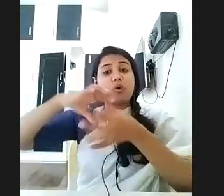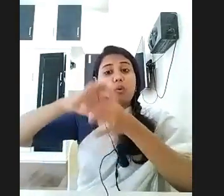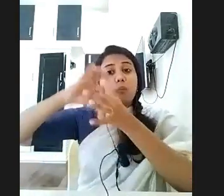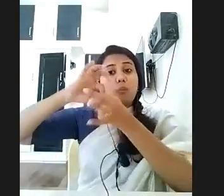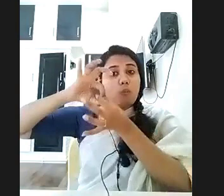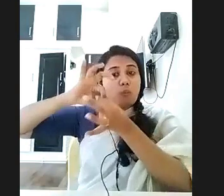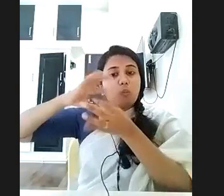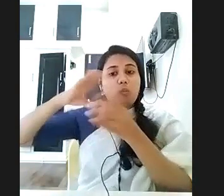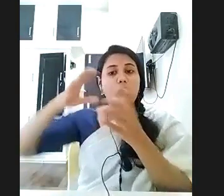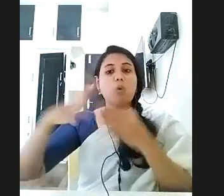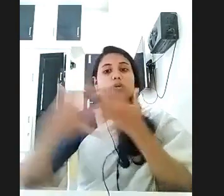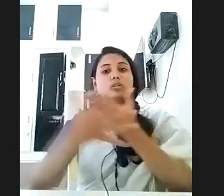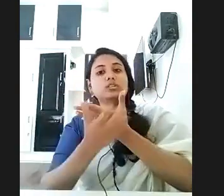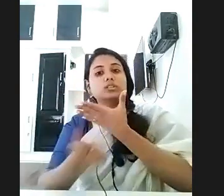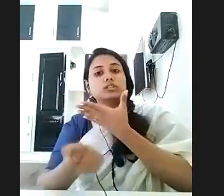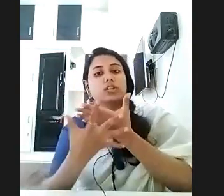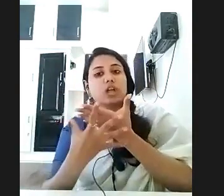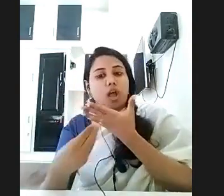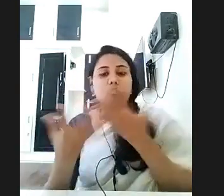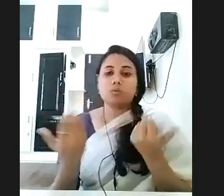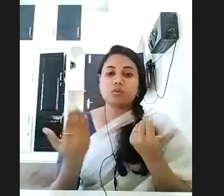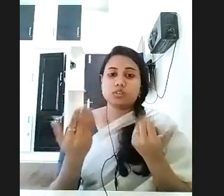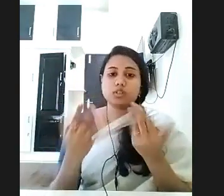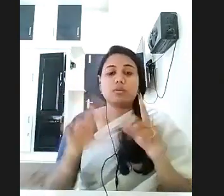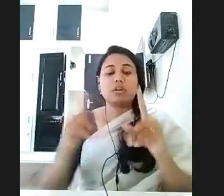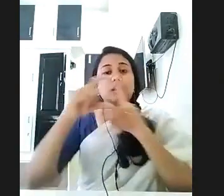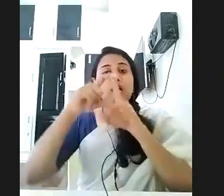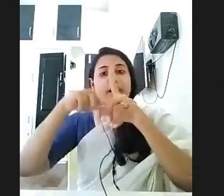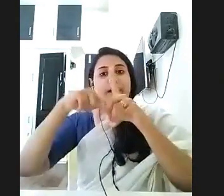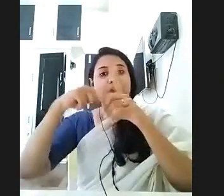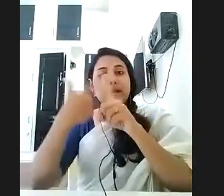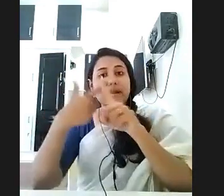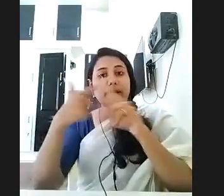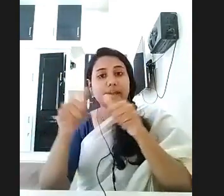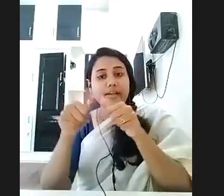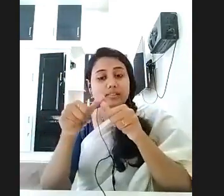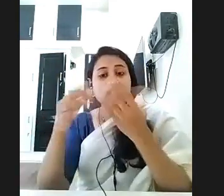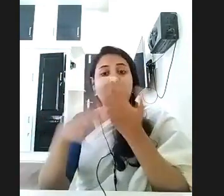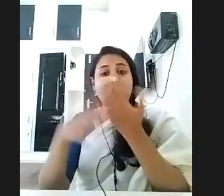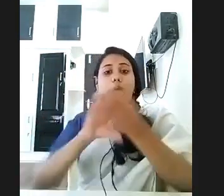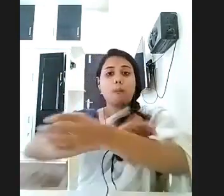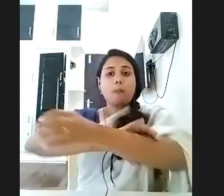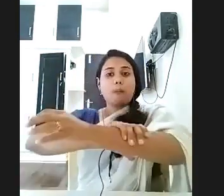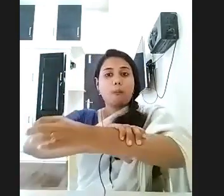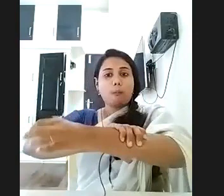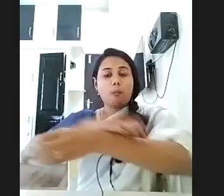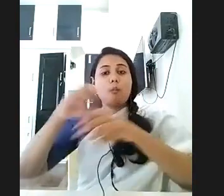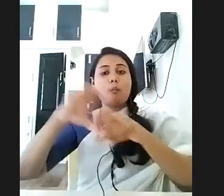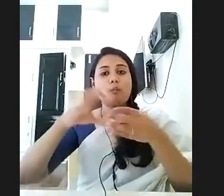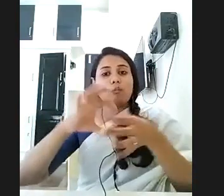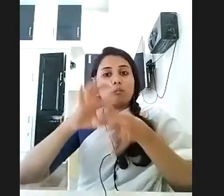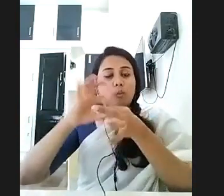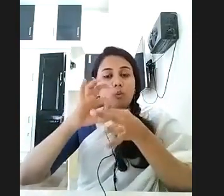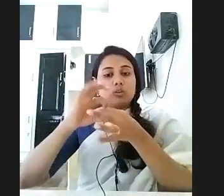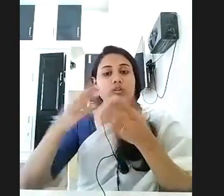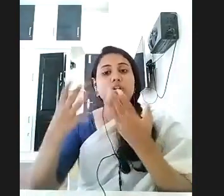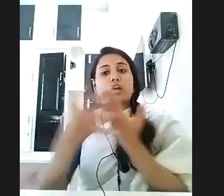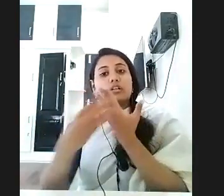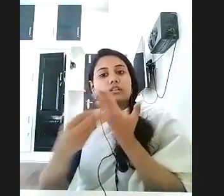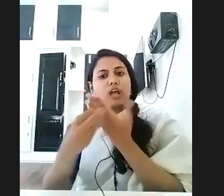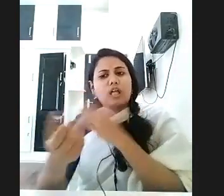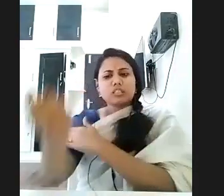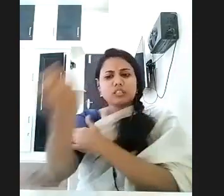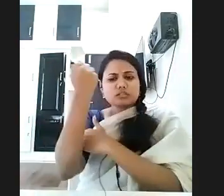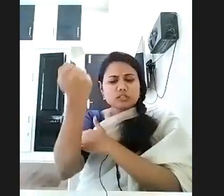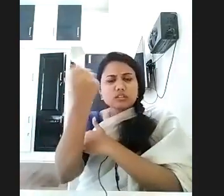സ്കാൻ ചെയ്യാൻ. ഡെക്സാ സ്കാൻ പറഞ്ഞ് ബോൺ സ്കാൻ ആണ് ചെയ്യിക്കാറുള്ളത്. സോ അതിലാണ് നമ്മളുടെ ബോൺസിന്റെ ശക്തി കാര്യങ്ങളെല്ലാം മനസ്സിലാവുന്നത്.